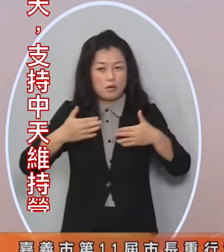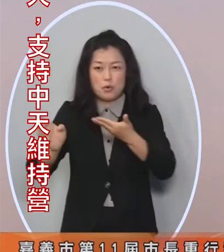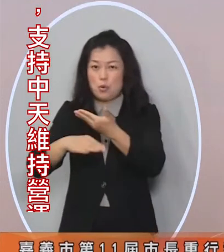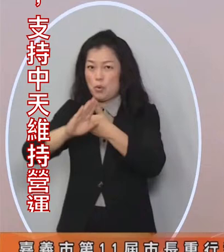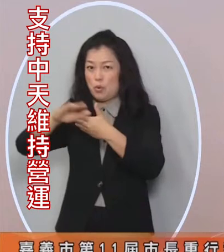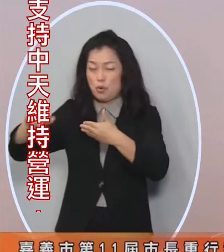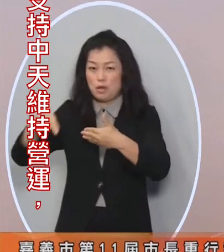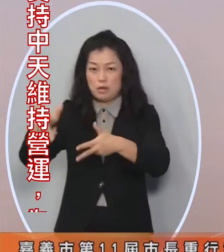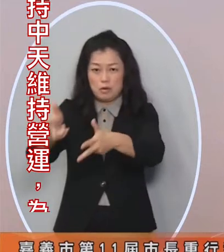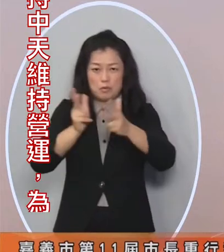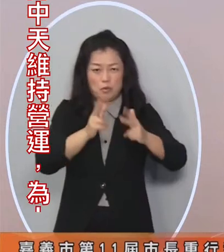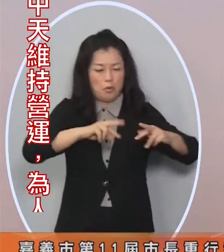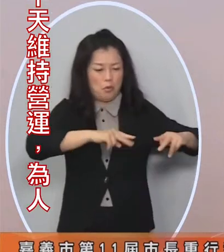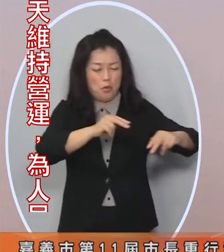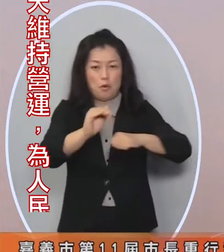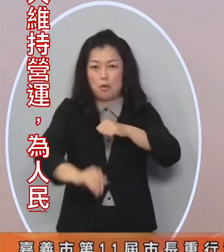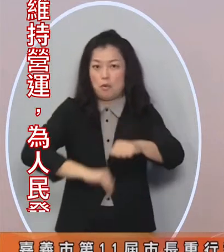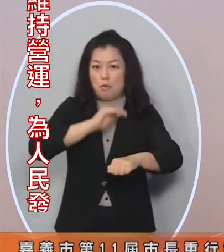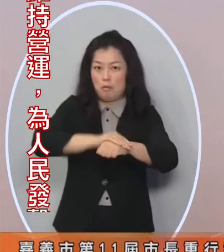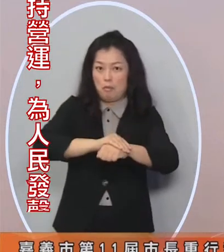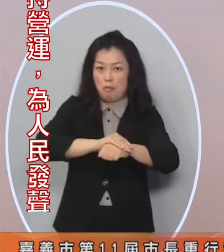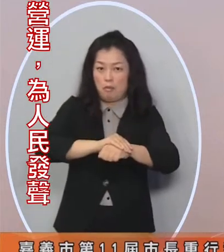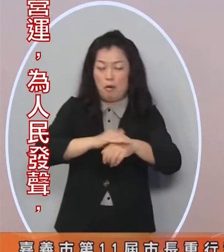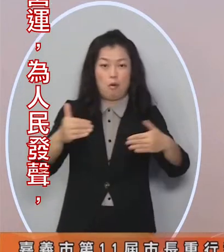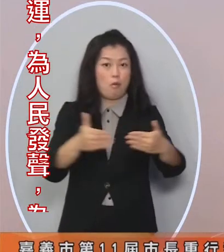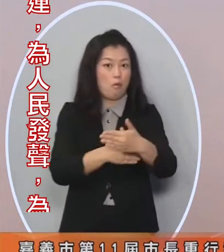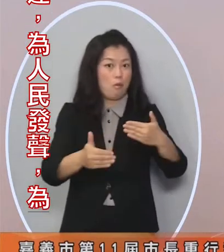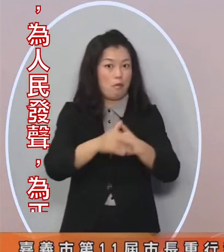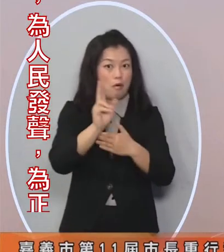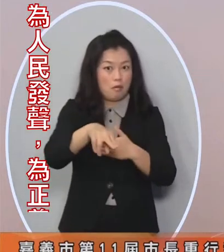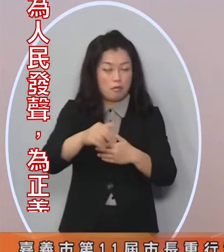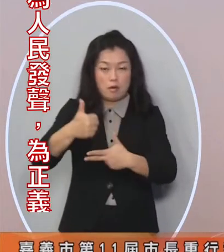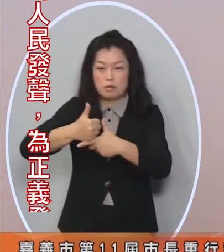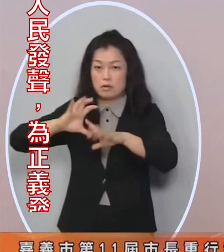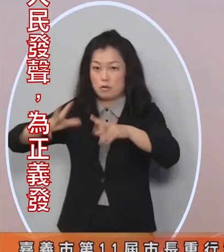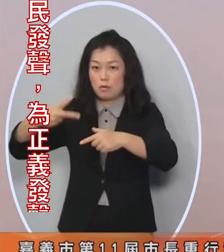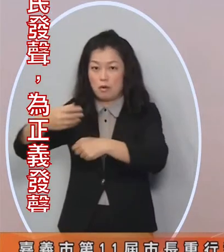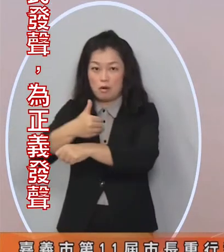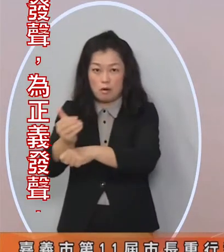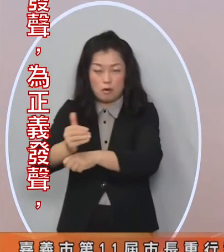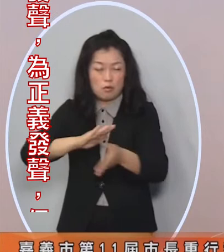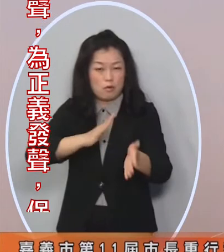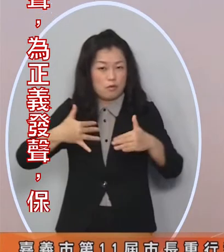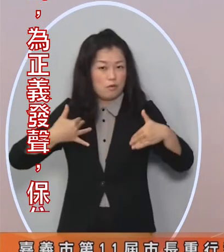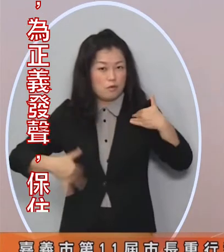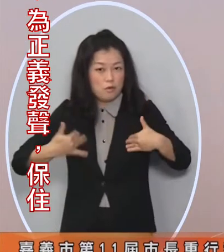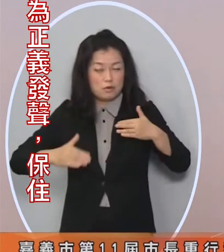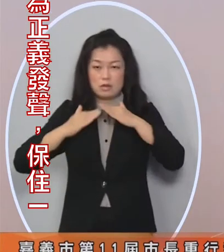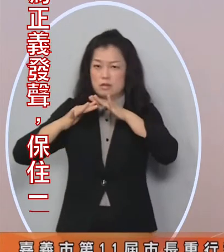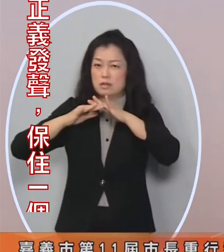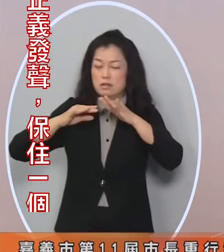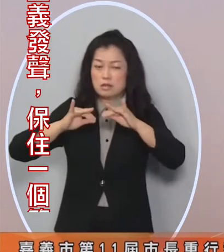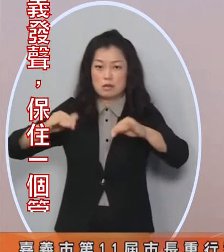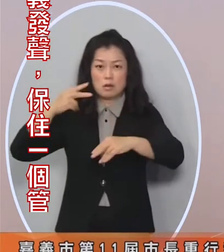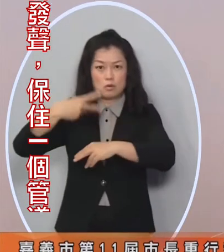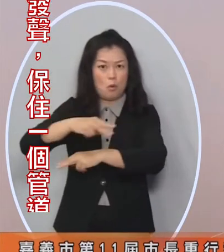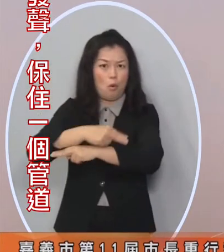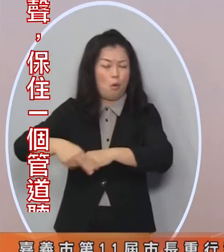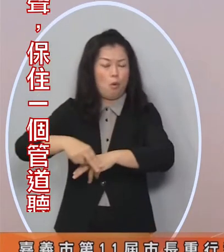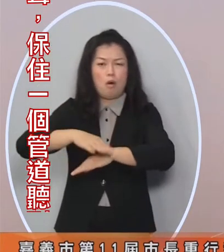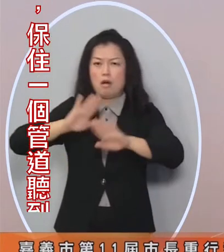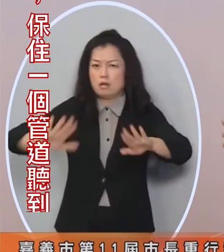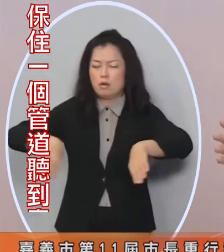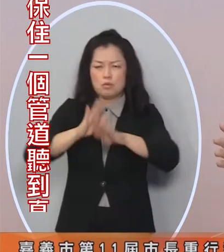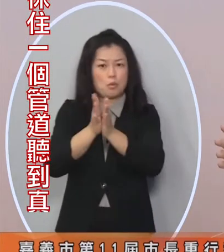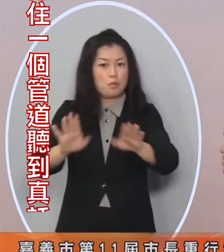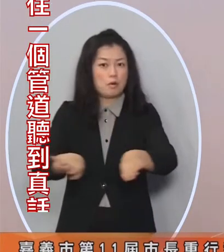成啊，通车。光辉桥嘛在改建当中，建国二村、复兴新村、市地重划也开工了，甚至咱